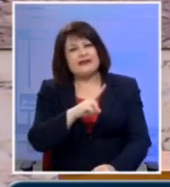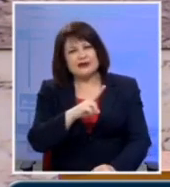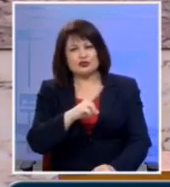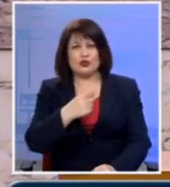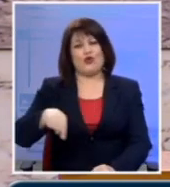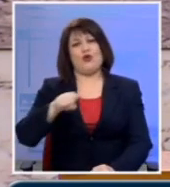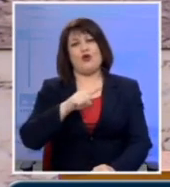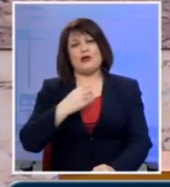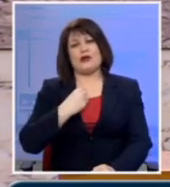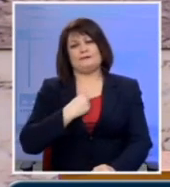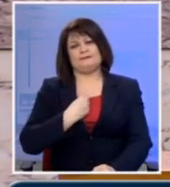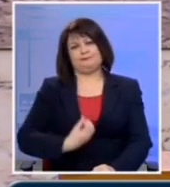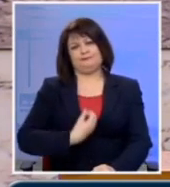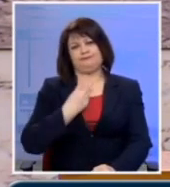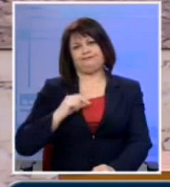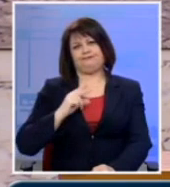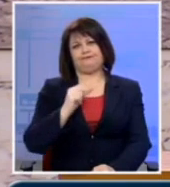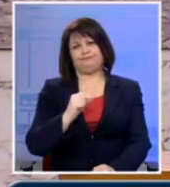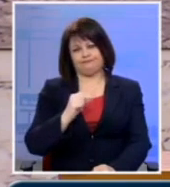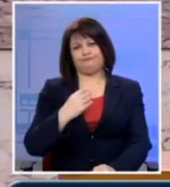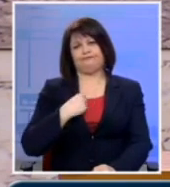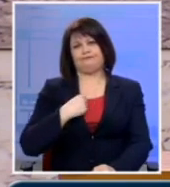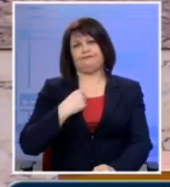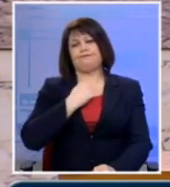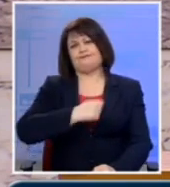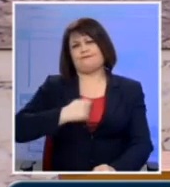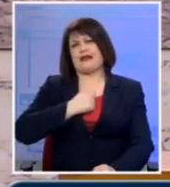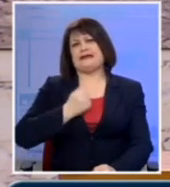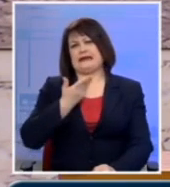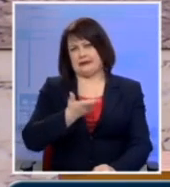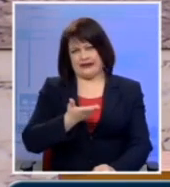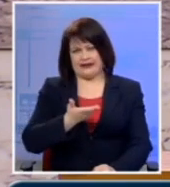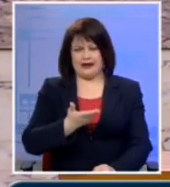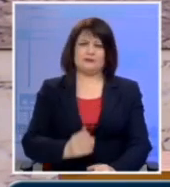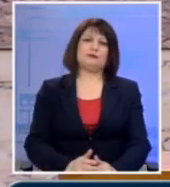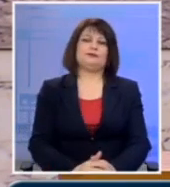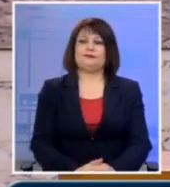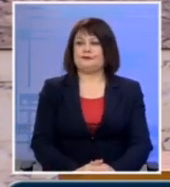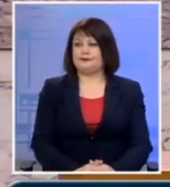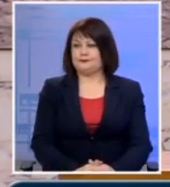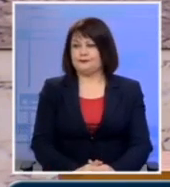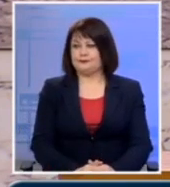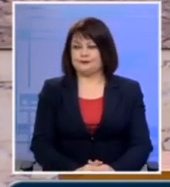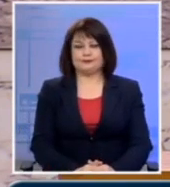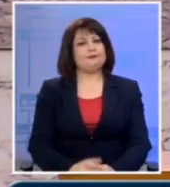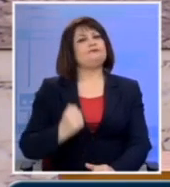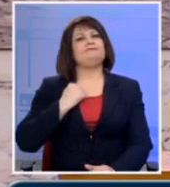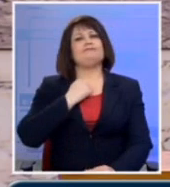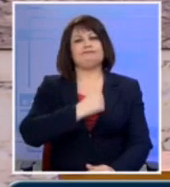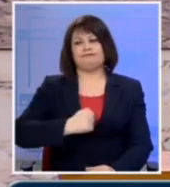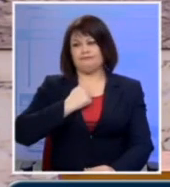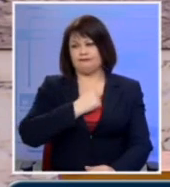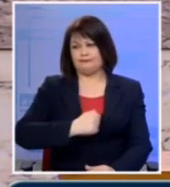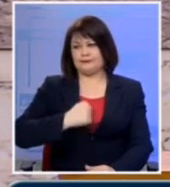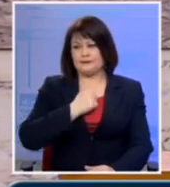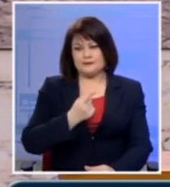τα αισθήματα του σώματος, η Βουλή εκφράζει τη θλίψη της και τα